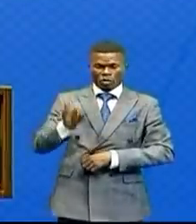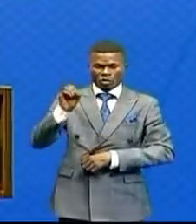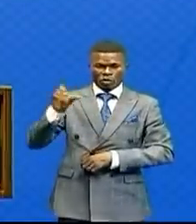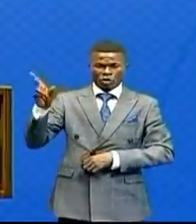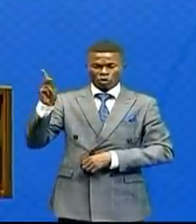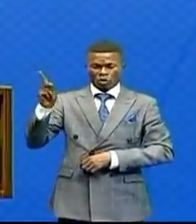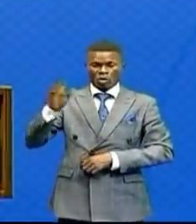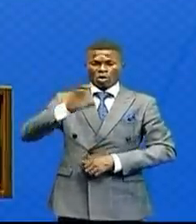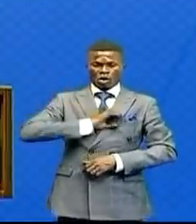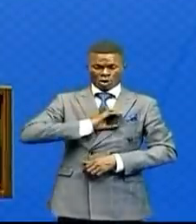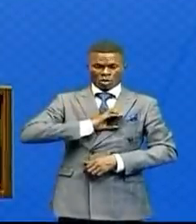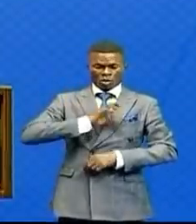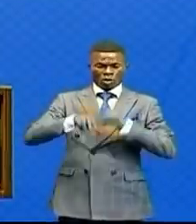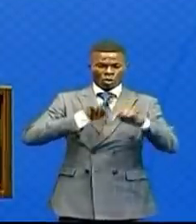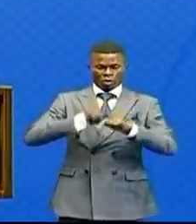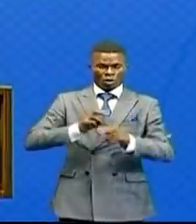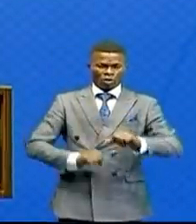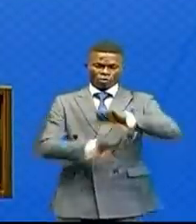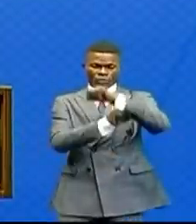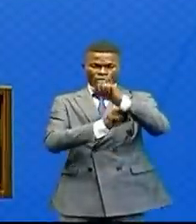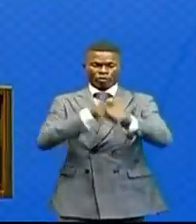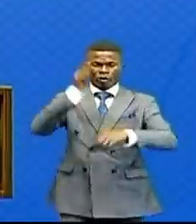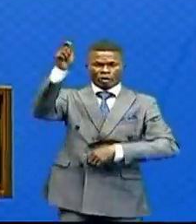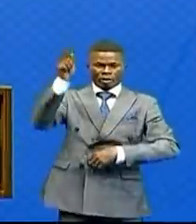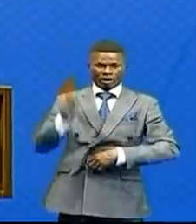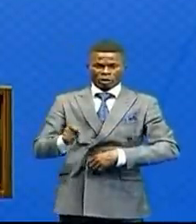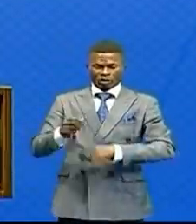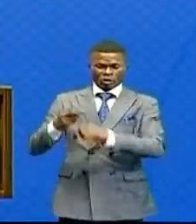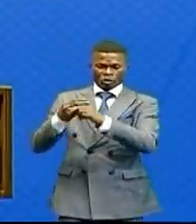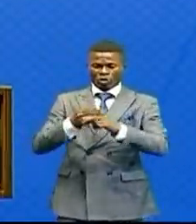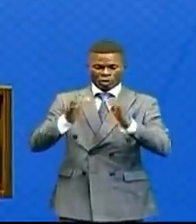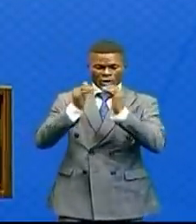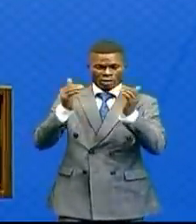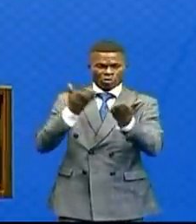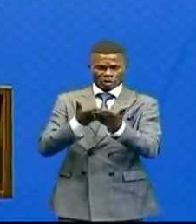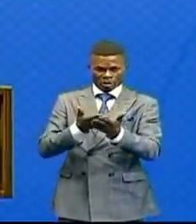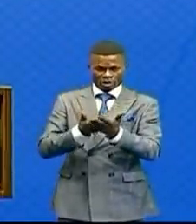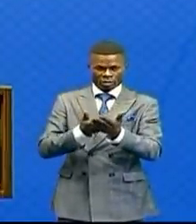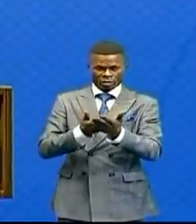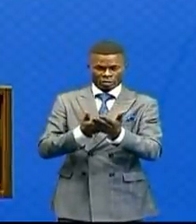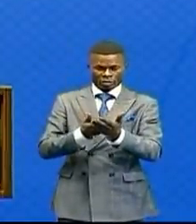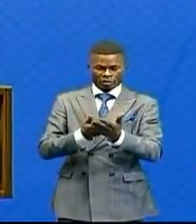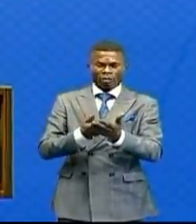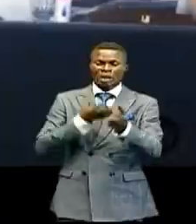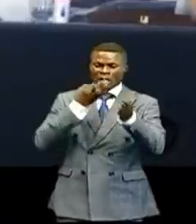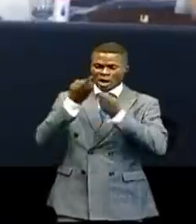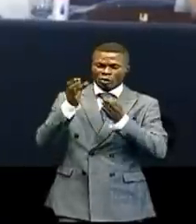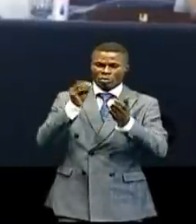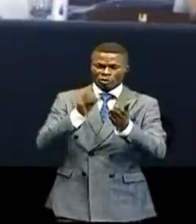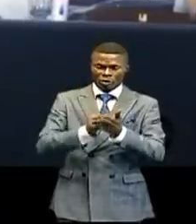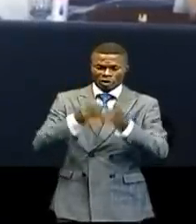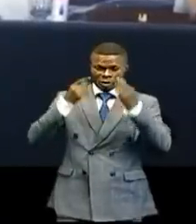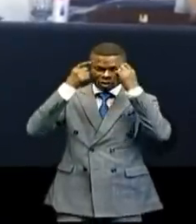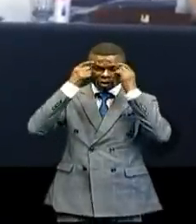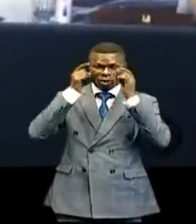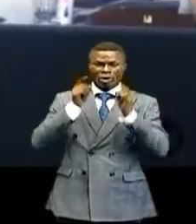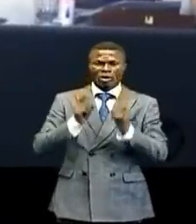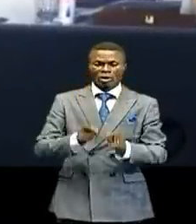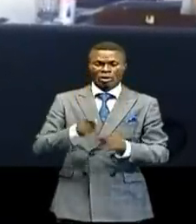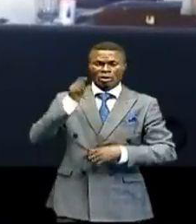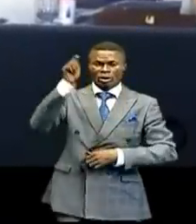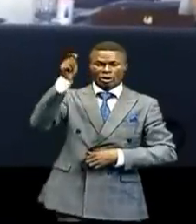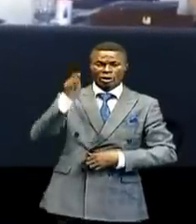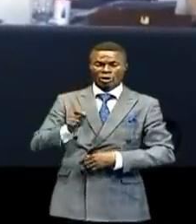Ces policiers vont appuyer les efforts de sécurisation en cours. Il a réitéré la détermination des